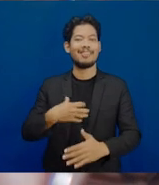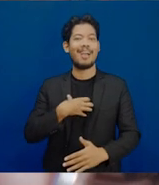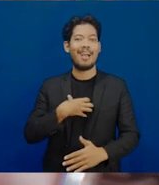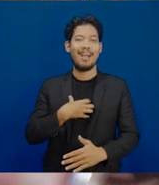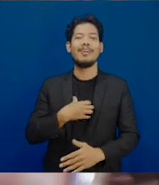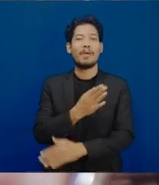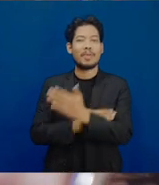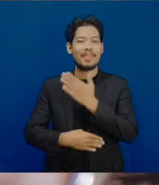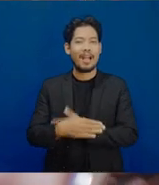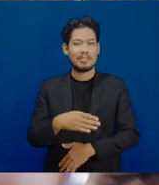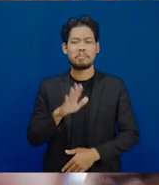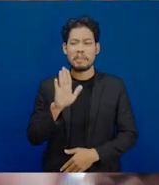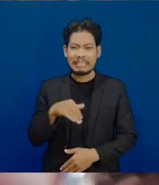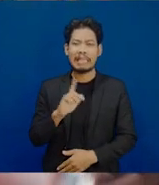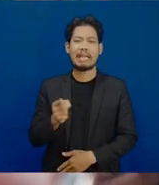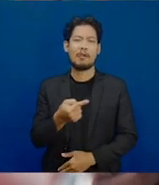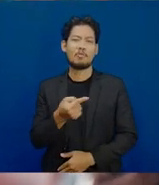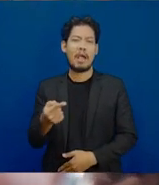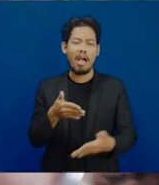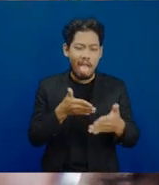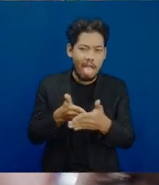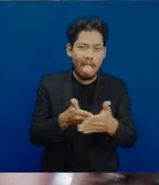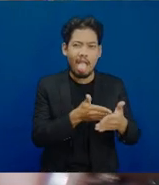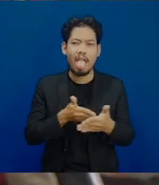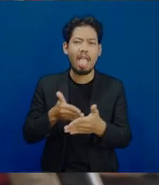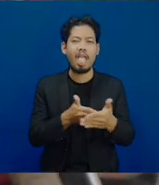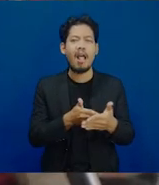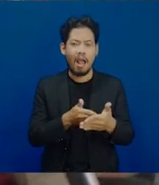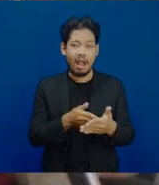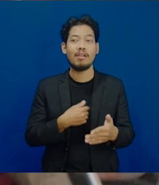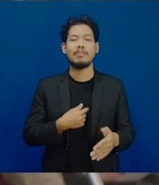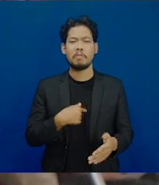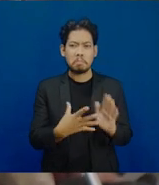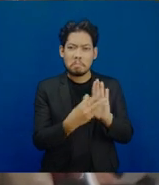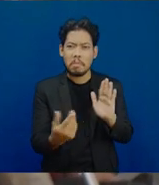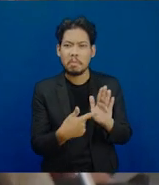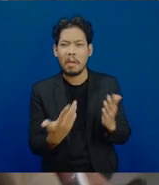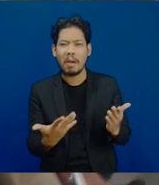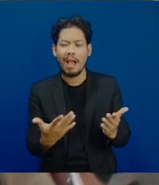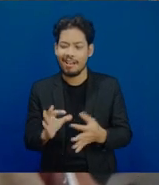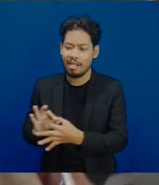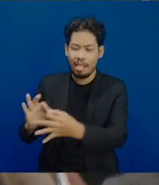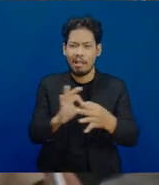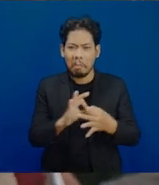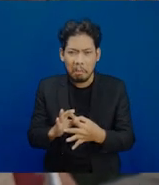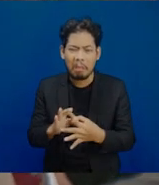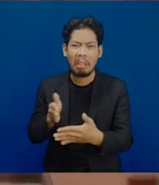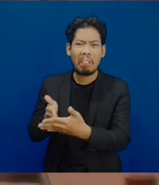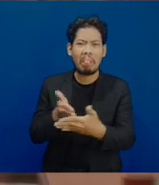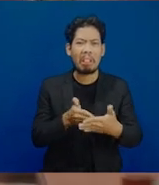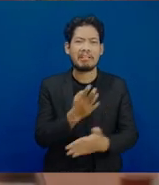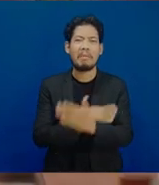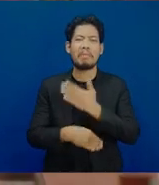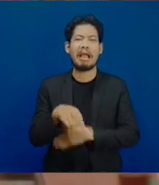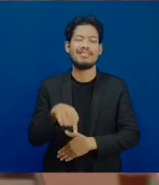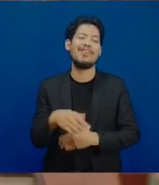hak bagi penyandang disabilitas masih belum optimal. Salah satunya adalah masih terbatasnya pelibatan penyandang